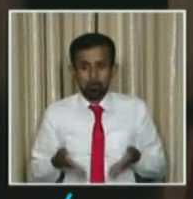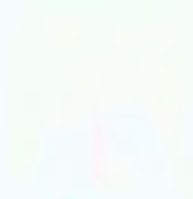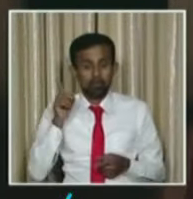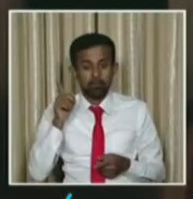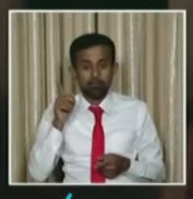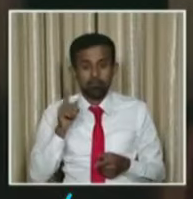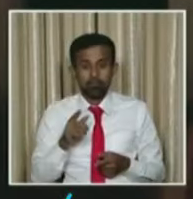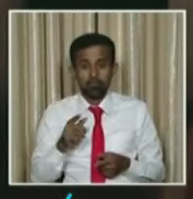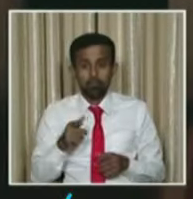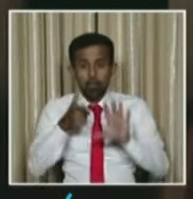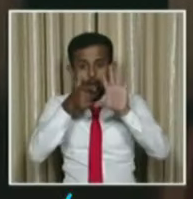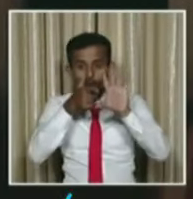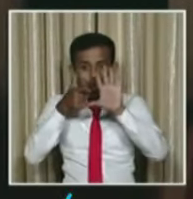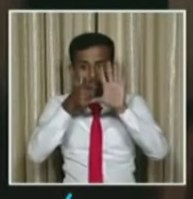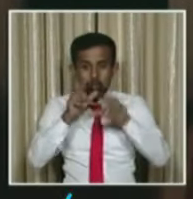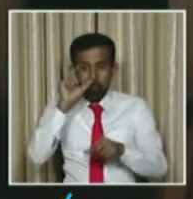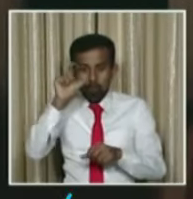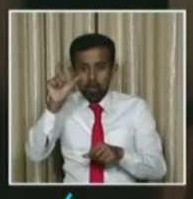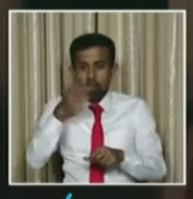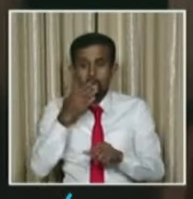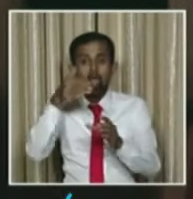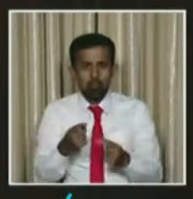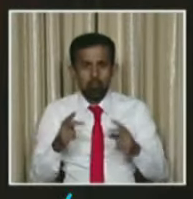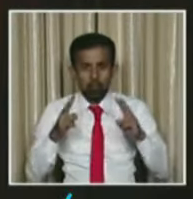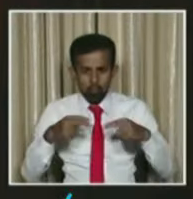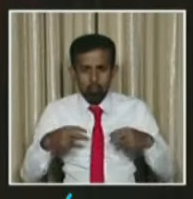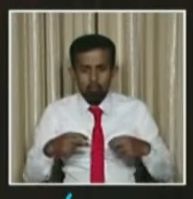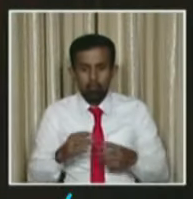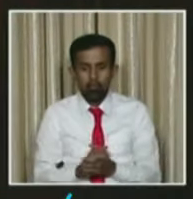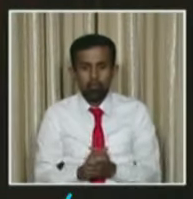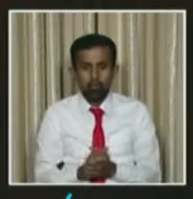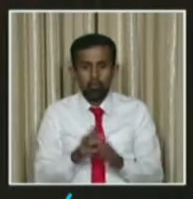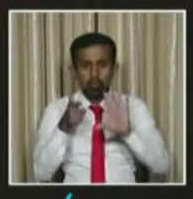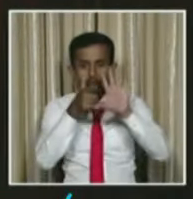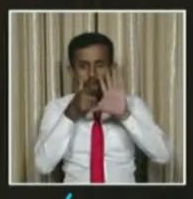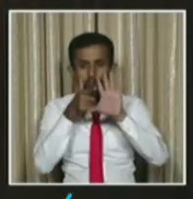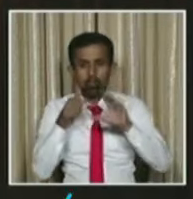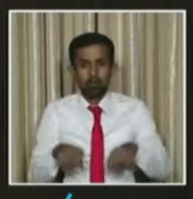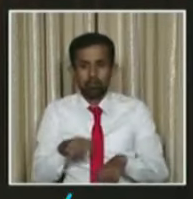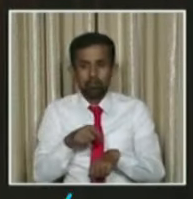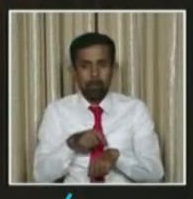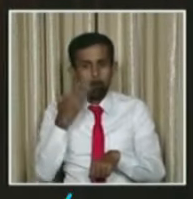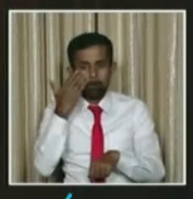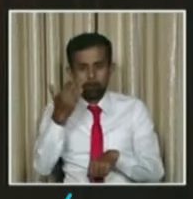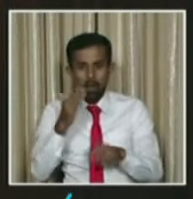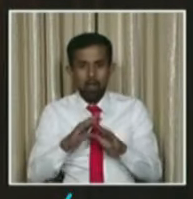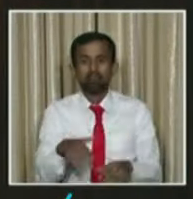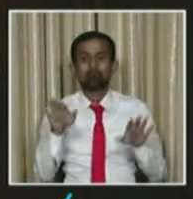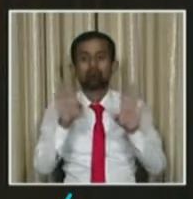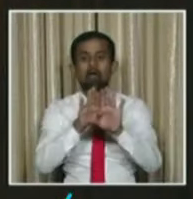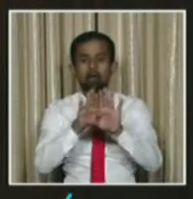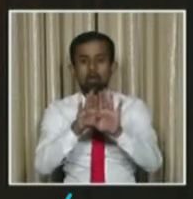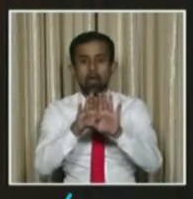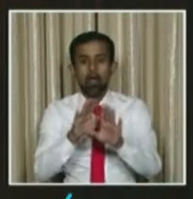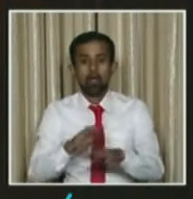වුණත් ඒ කැමරා පද්ධතියෙන් බලන්න පුළුවන් ඇතුළේ සිද්ධ වෙන දේ. ඔබතුමියගේ කැමරා පද්ධතියට දැන් බැලුවොත් පේනවද ඔය ළමා නිවාසයේ ළමයි 26ක් ඉන්නවා කියලා.